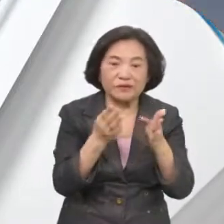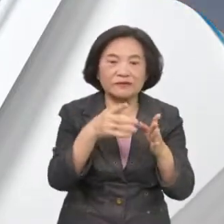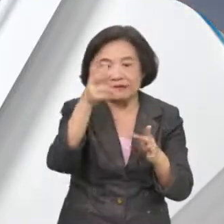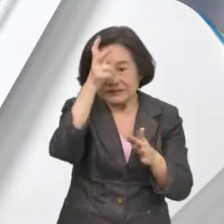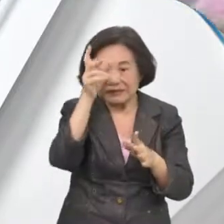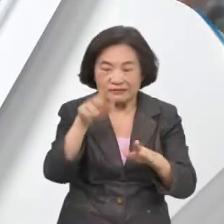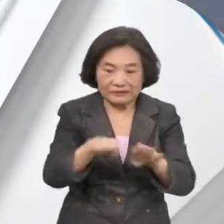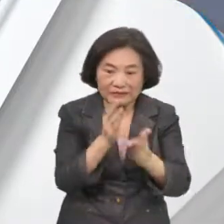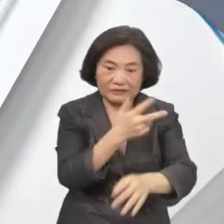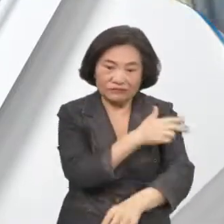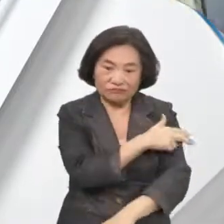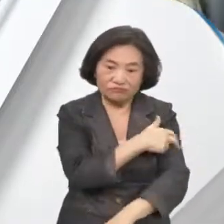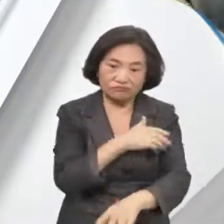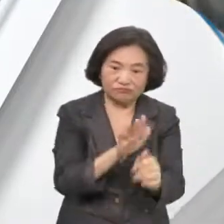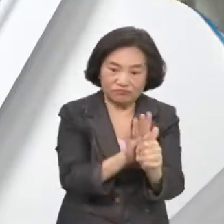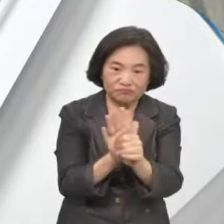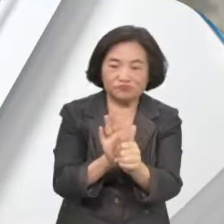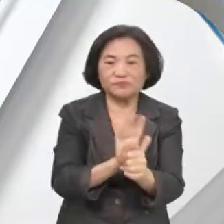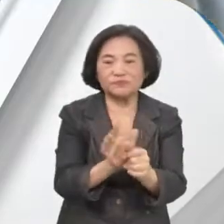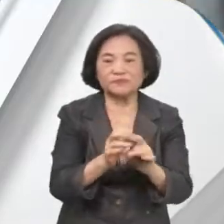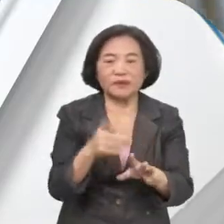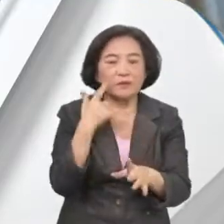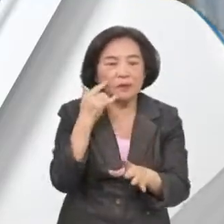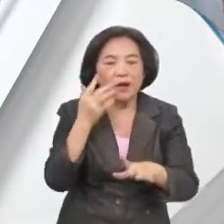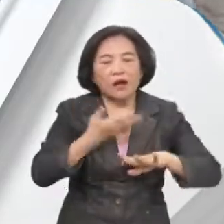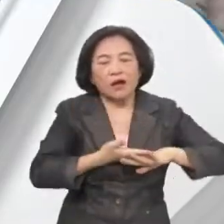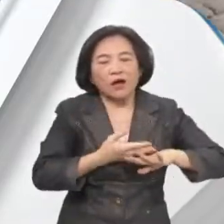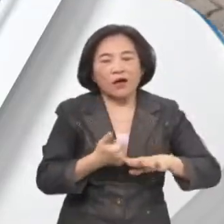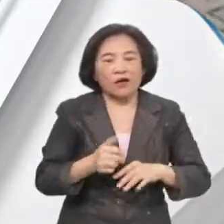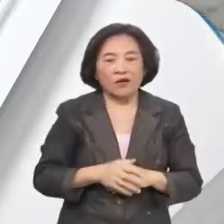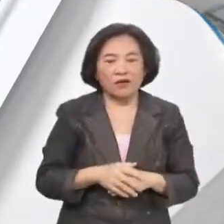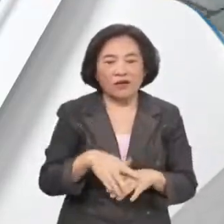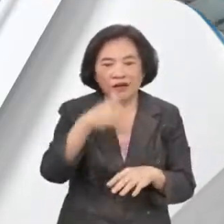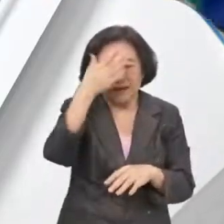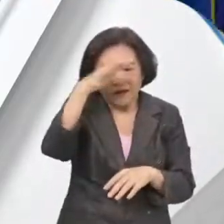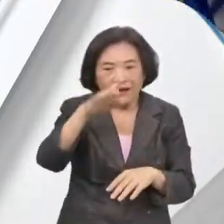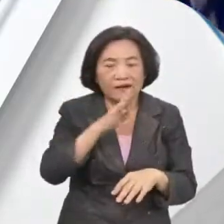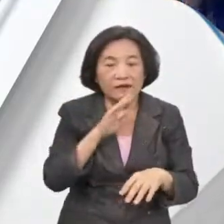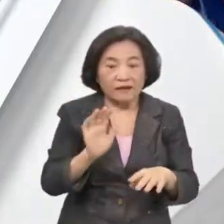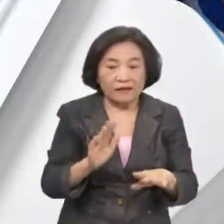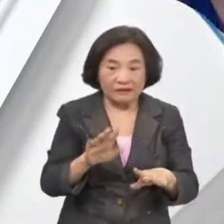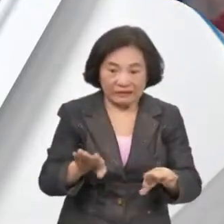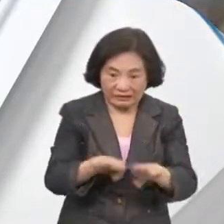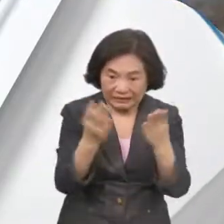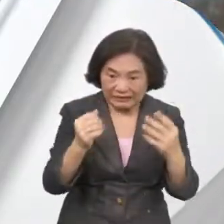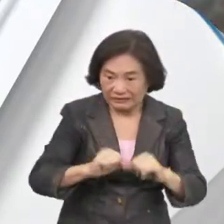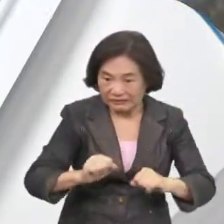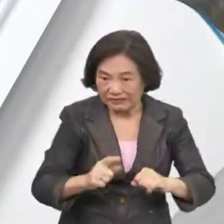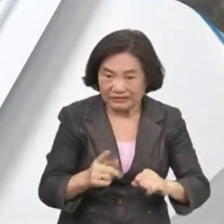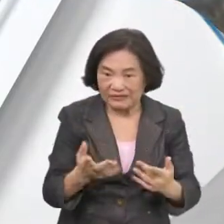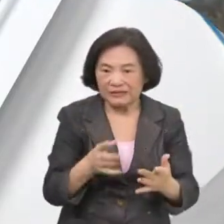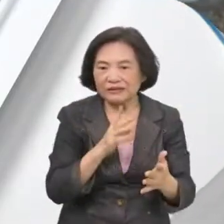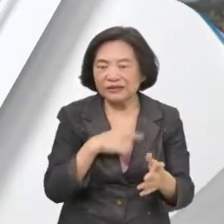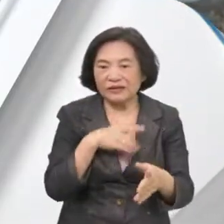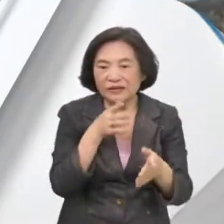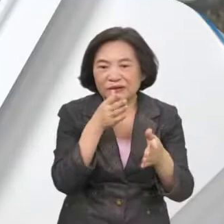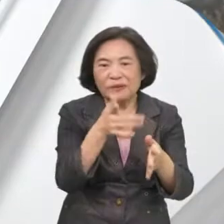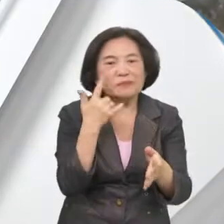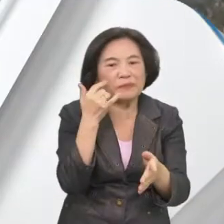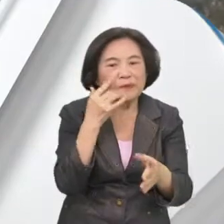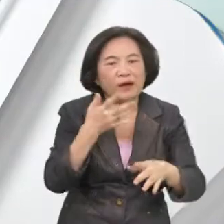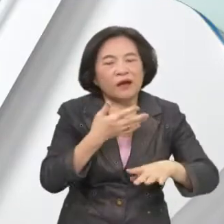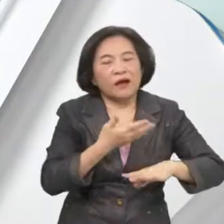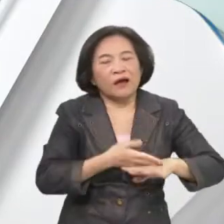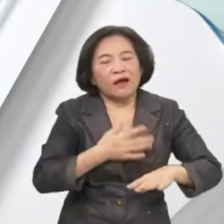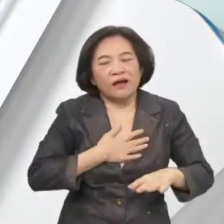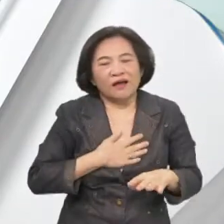托付进行教研。本家长头也太虚，不顾具体的挑战难为开始。 有没有松一口气？ 有，很